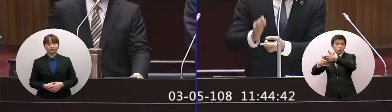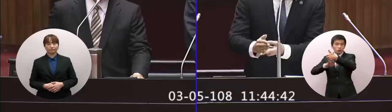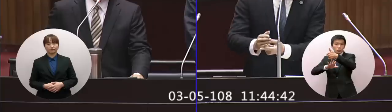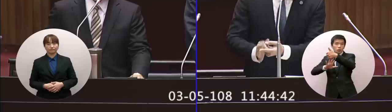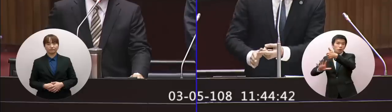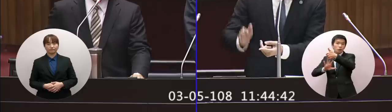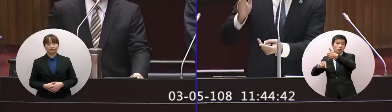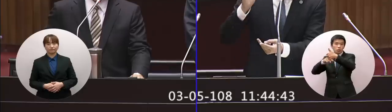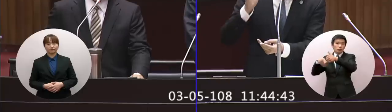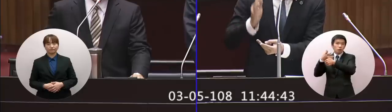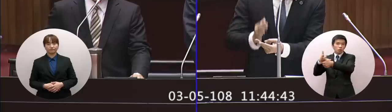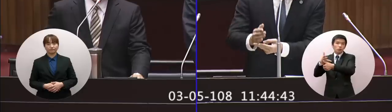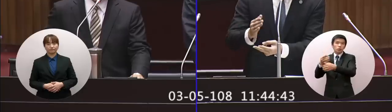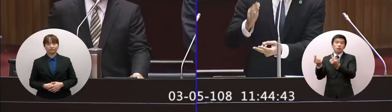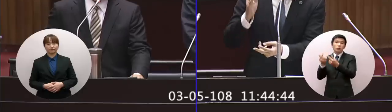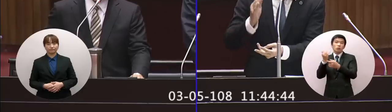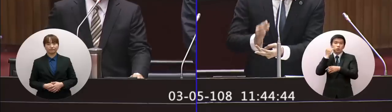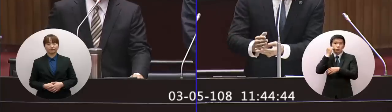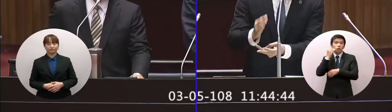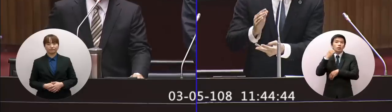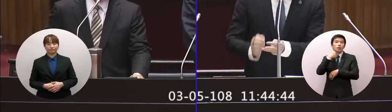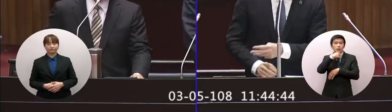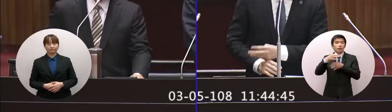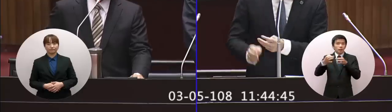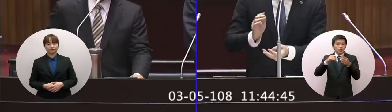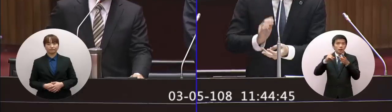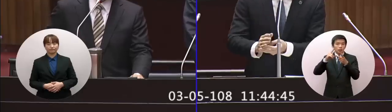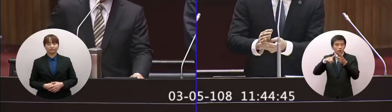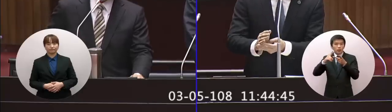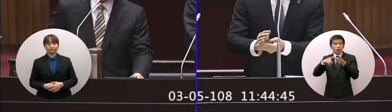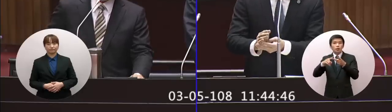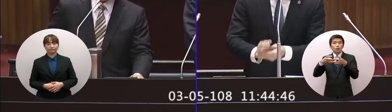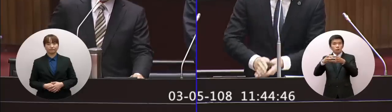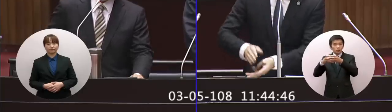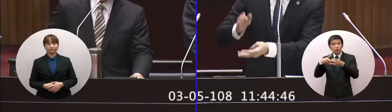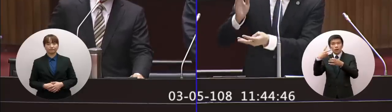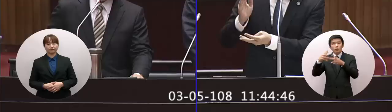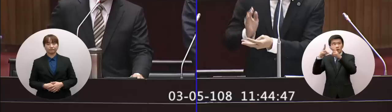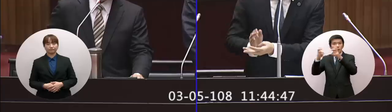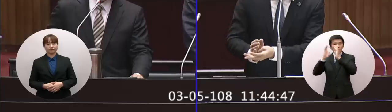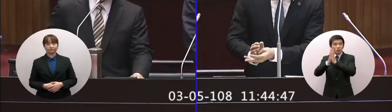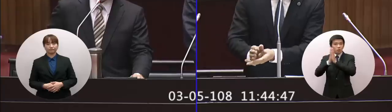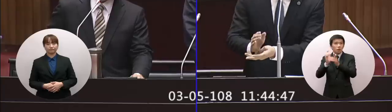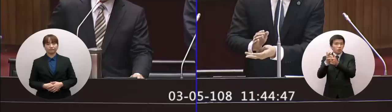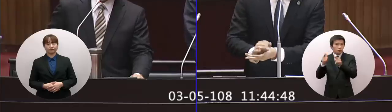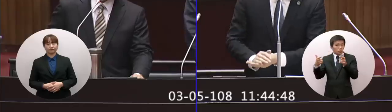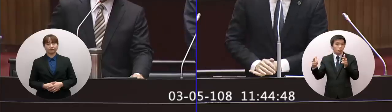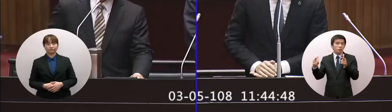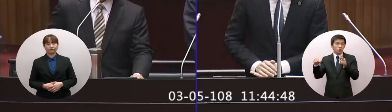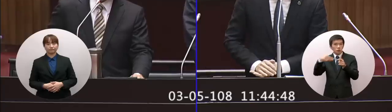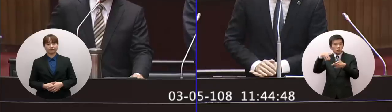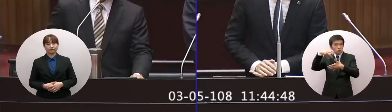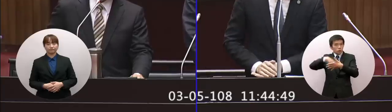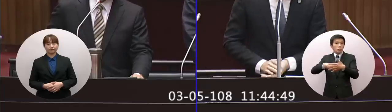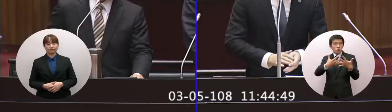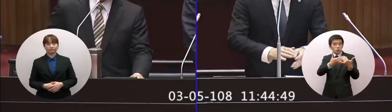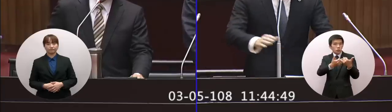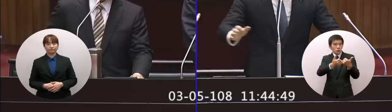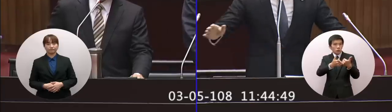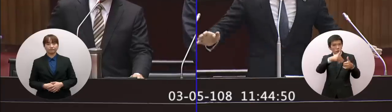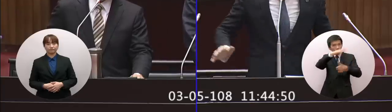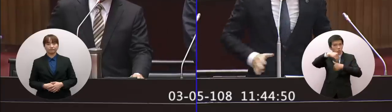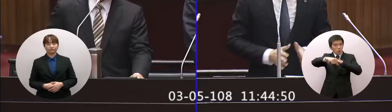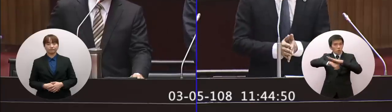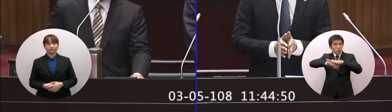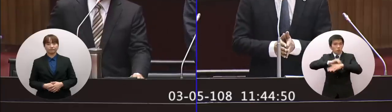过帮派、透过台商、透过公庙为主，最近嘛开始吸收学生啊，所以